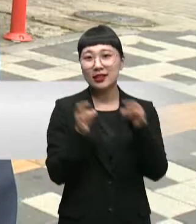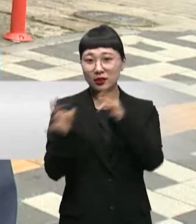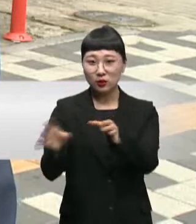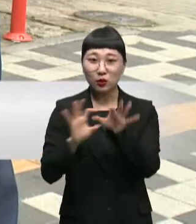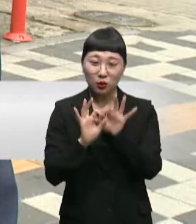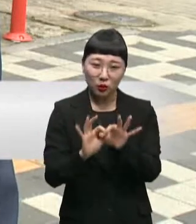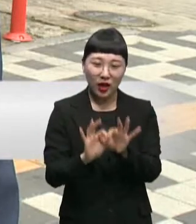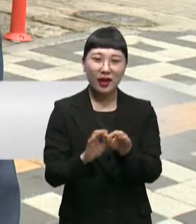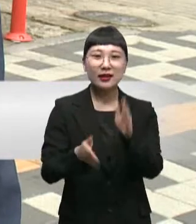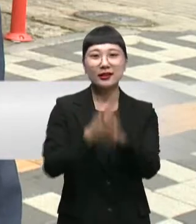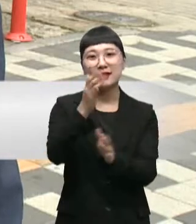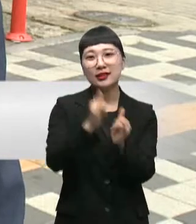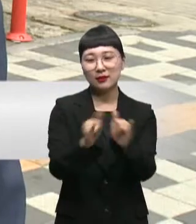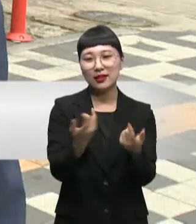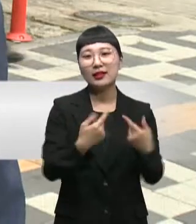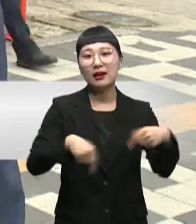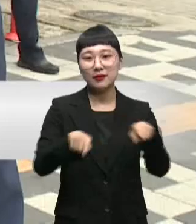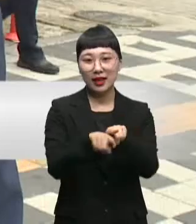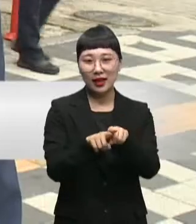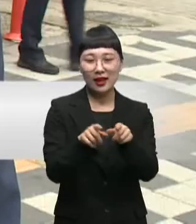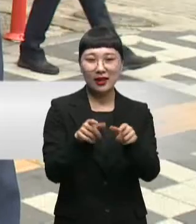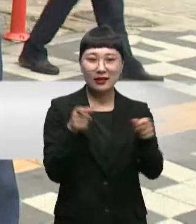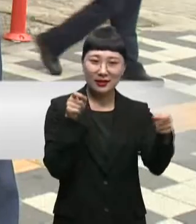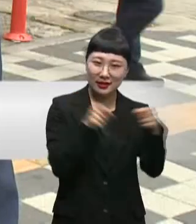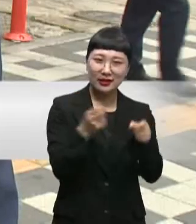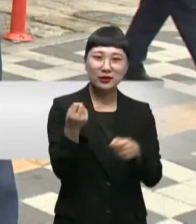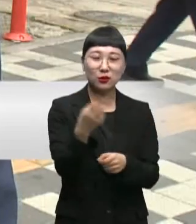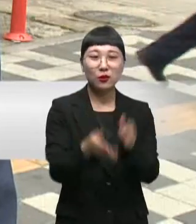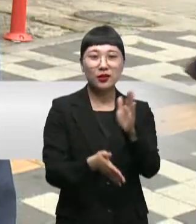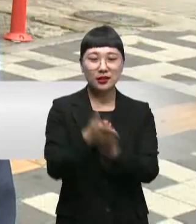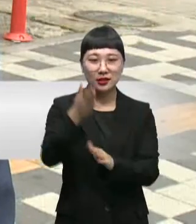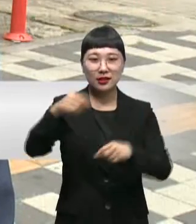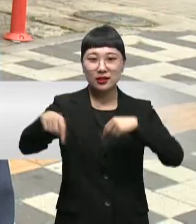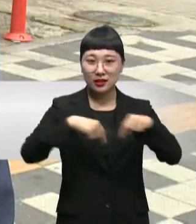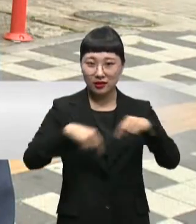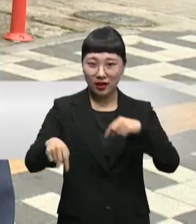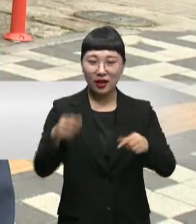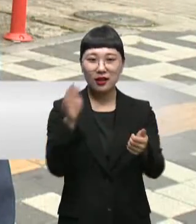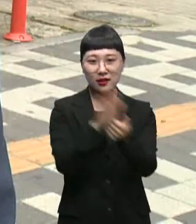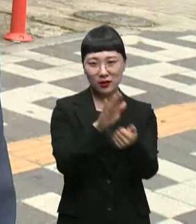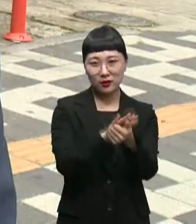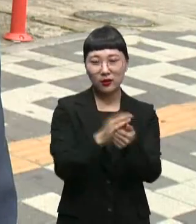시정에 적극 협조하는 동호회로 발전될 것이라고 생각을 합니다.